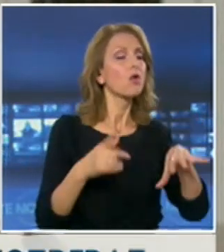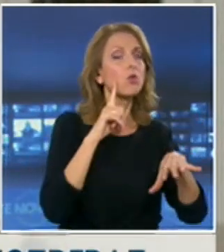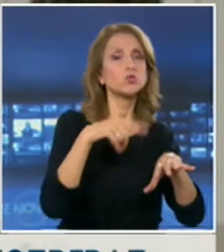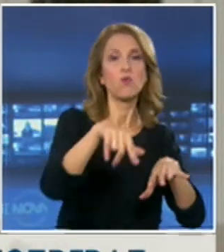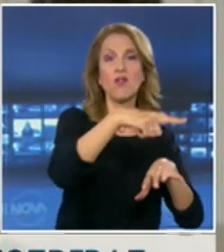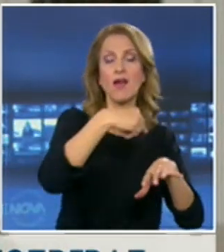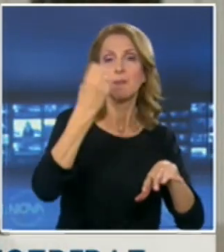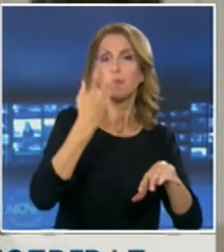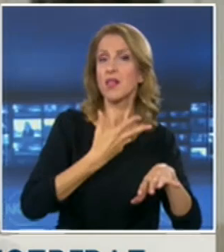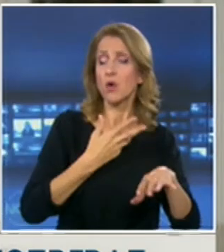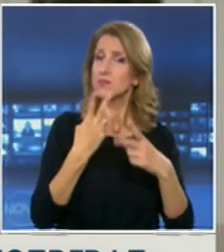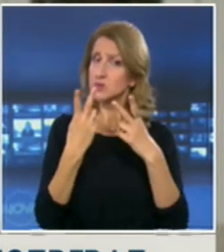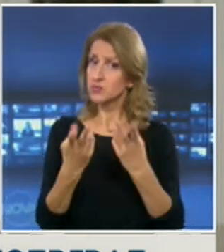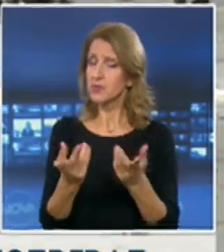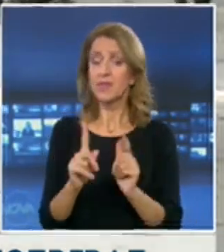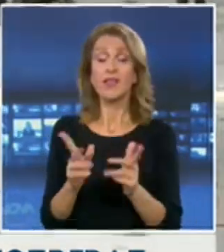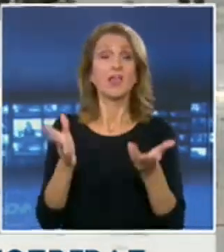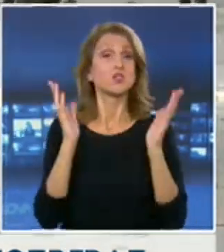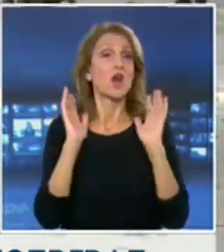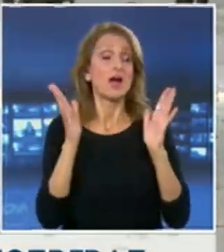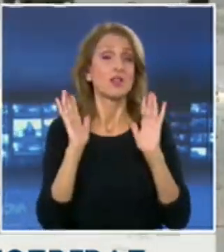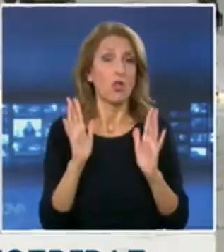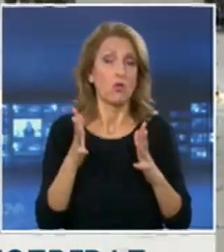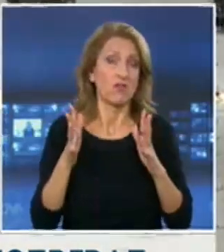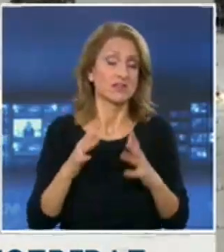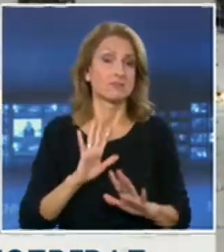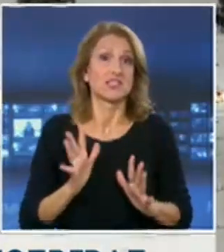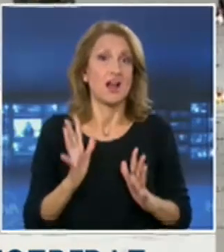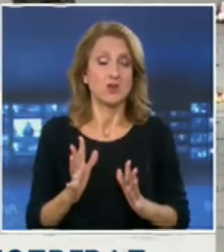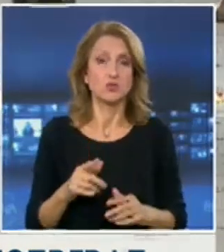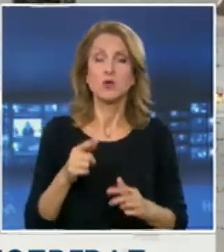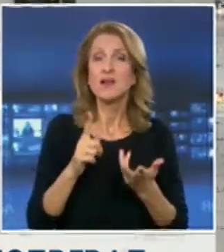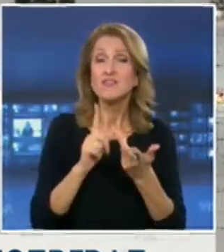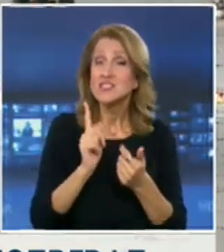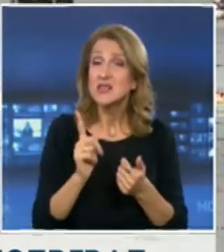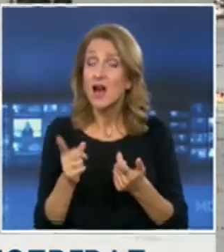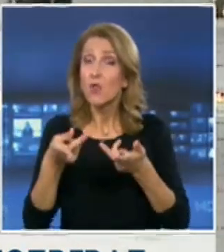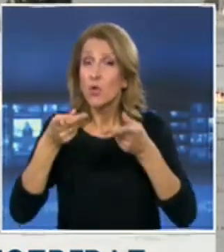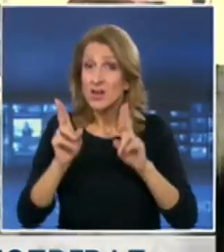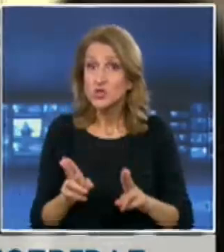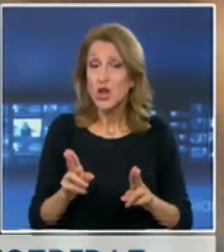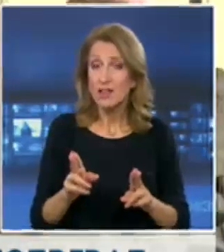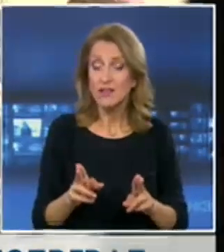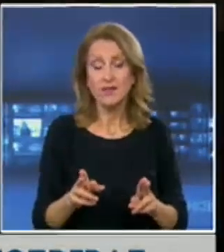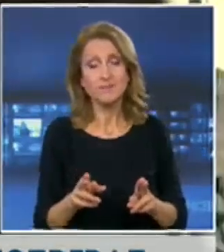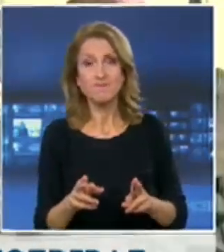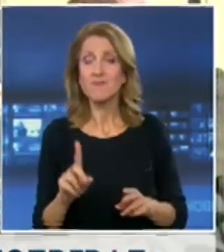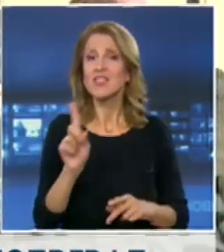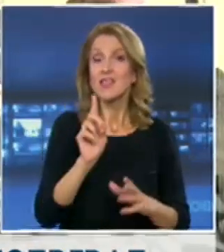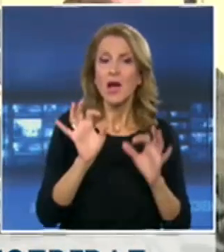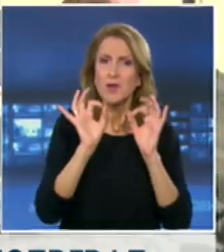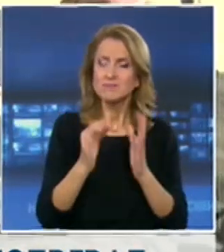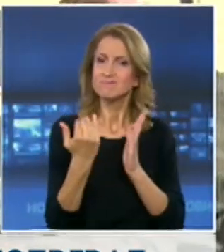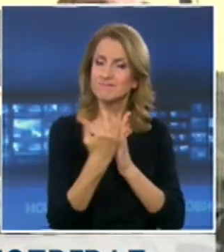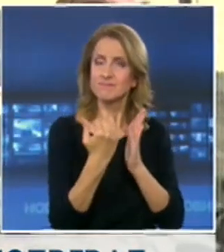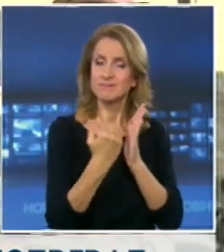анализ, ще се види, че нещата не са там трагични. Всяко такова решение, което е пресилено, не е аргументирано